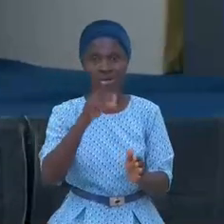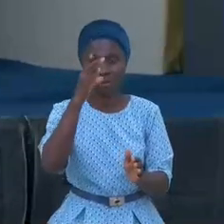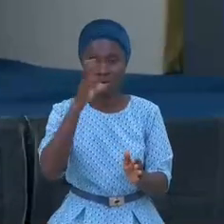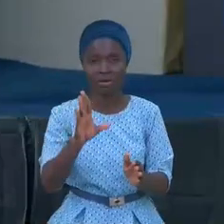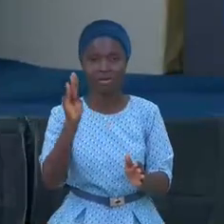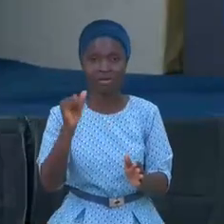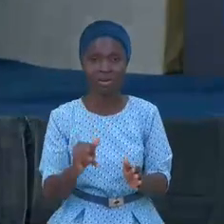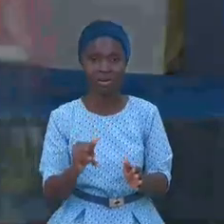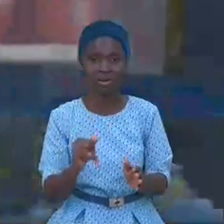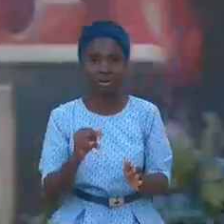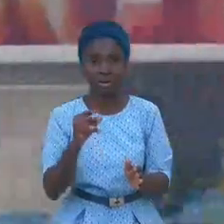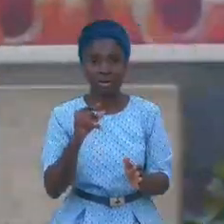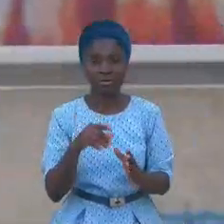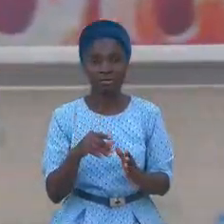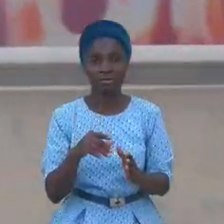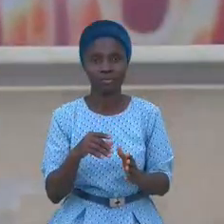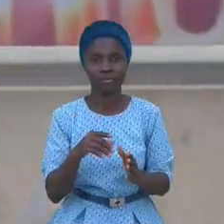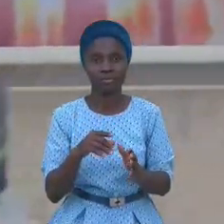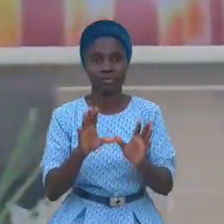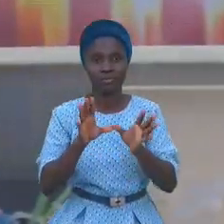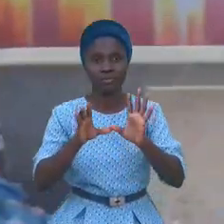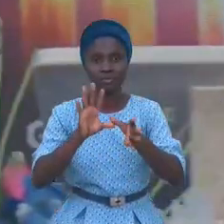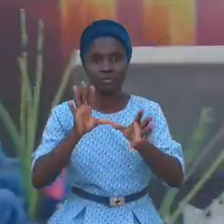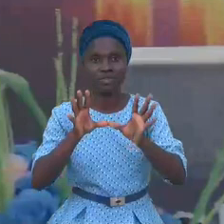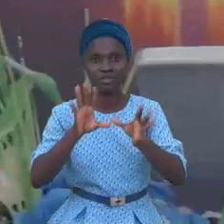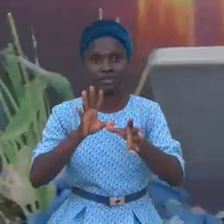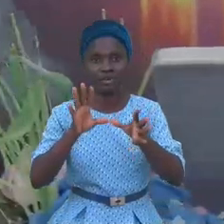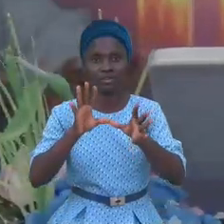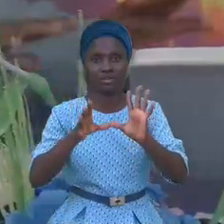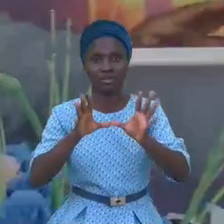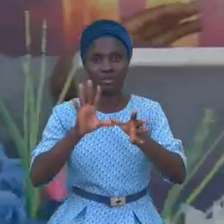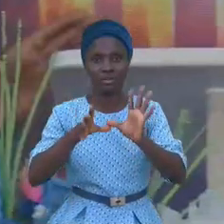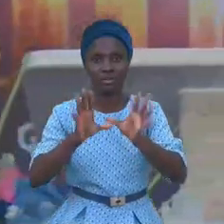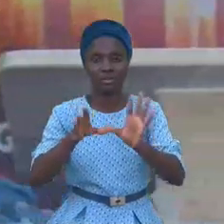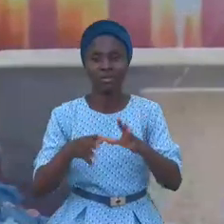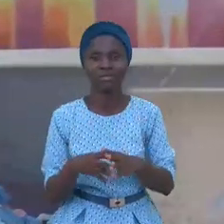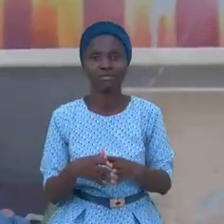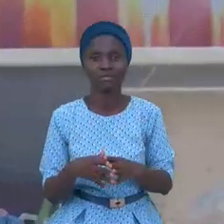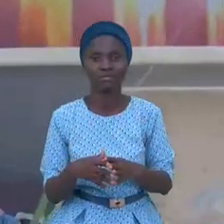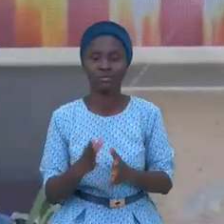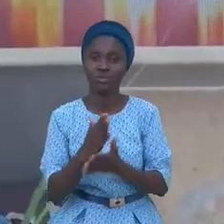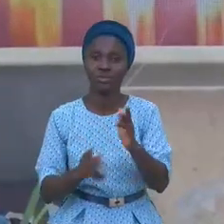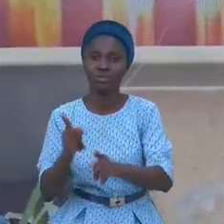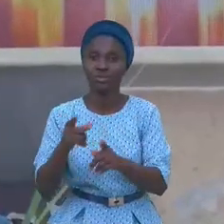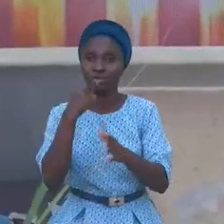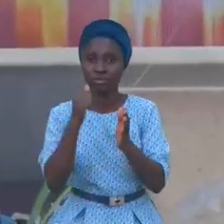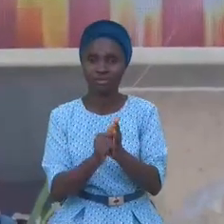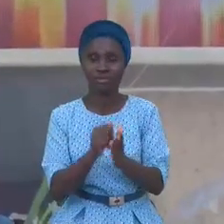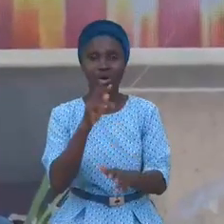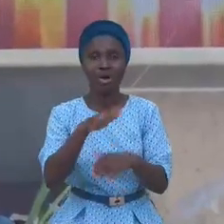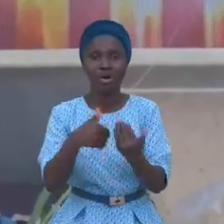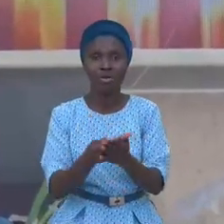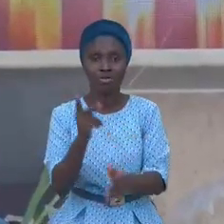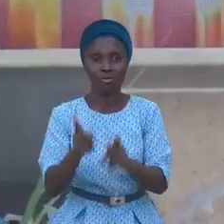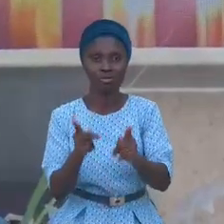Attendez, vous savez, certaines personnes disent « Tous ceux qui sont autour de moi sont corrompus. » Pour